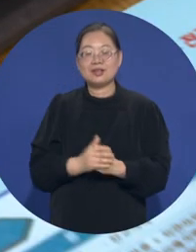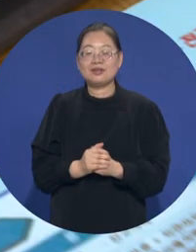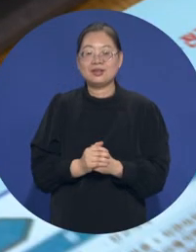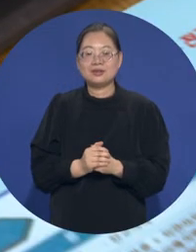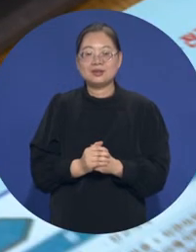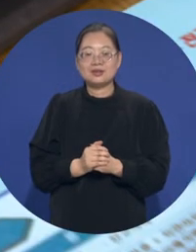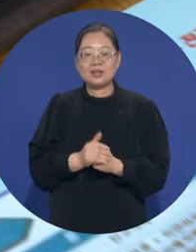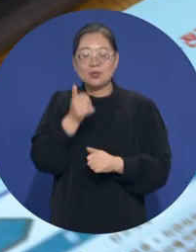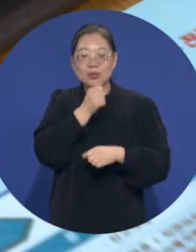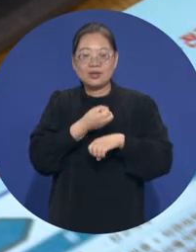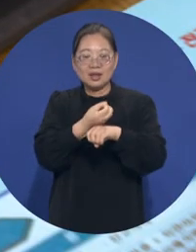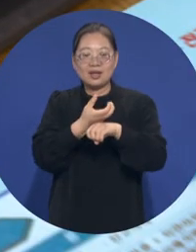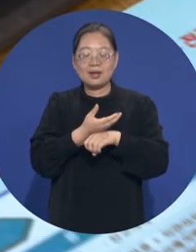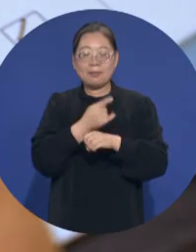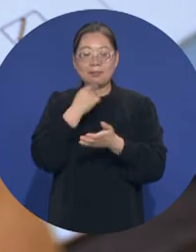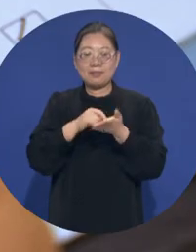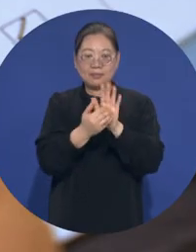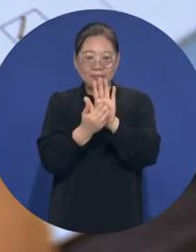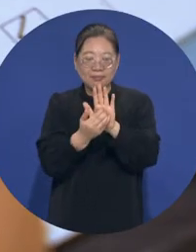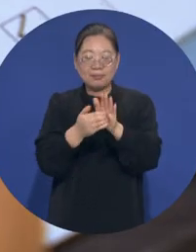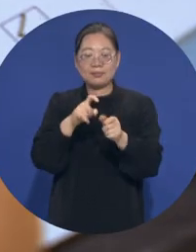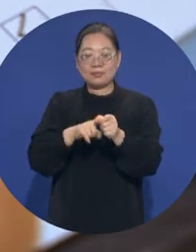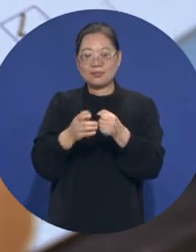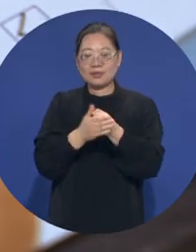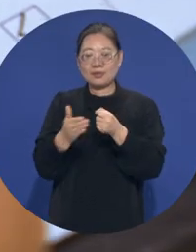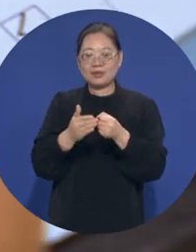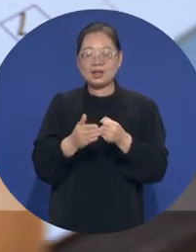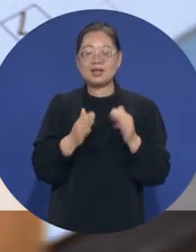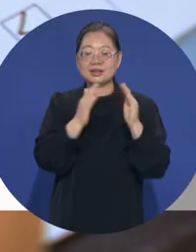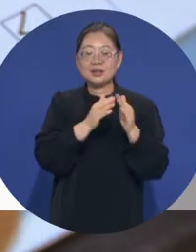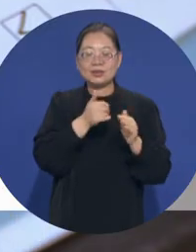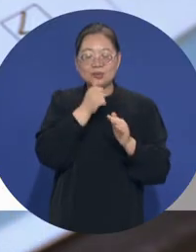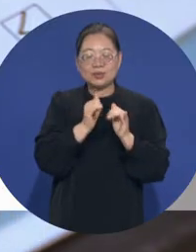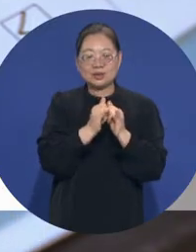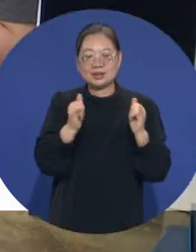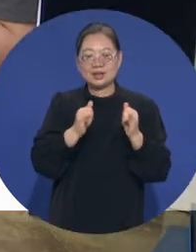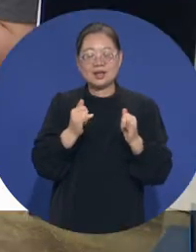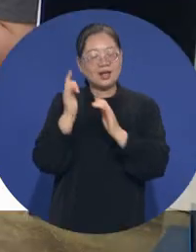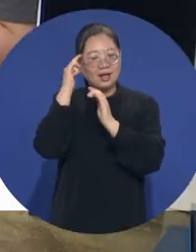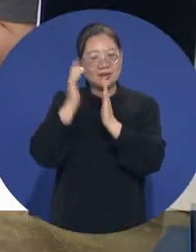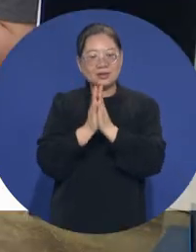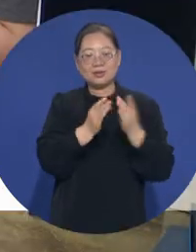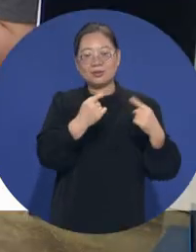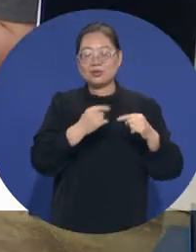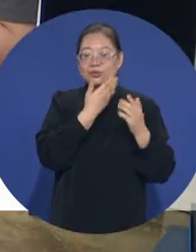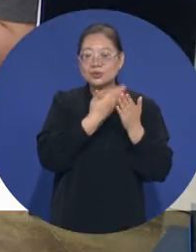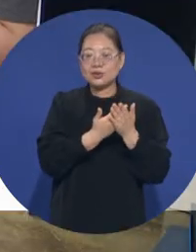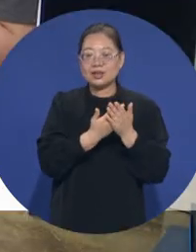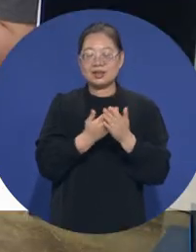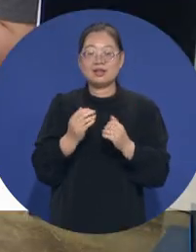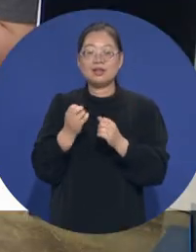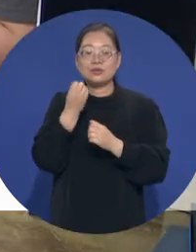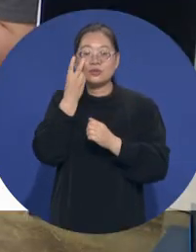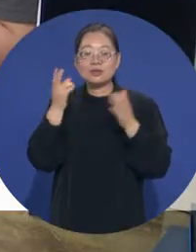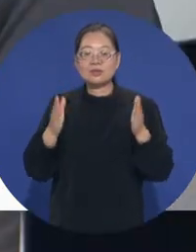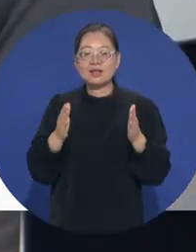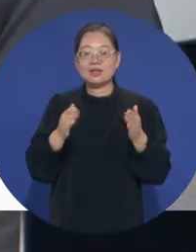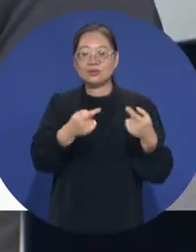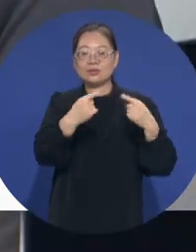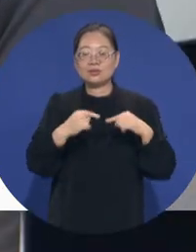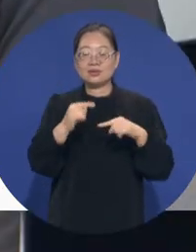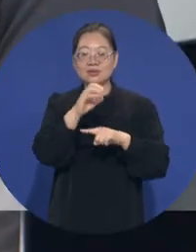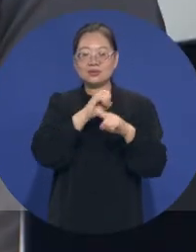중개 과정에서 피해를 예방한다는 취지인 만큼 공인중개사들의 자발적 참여도 중요한데, 시행 두 달 만에 벌써